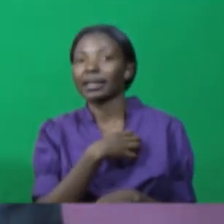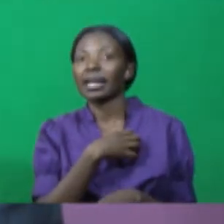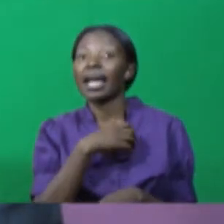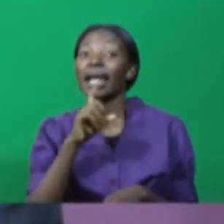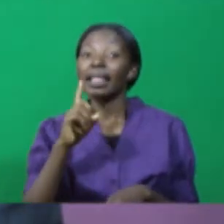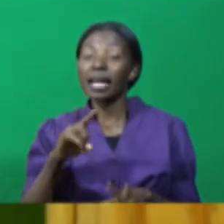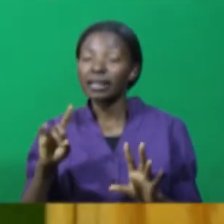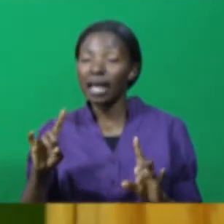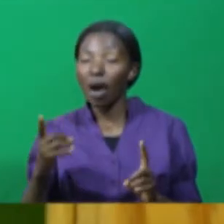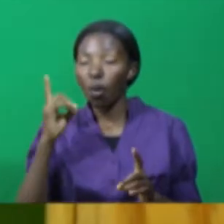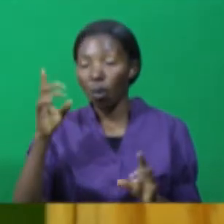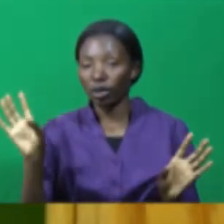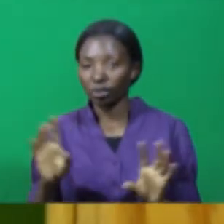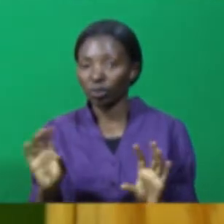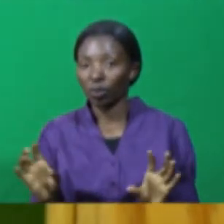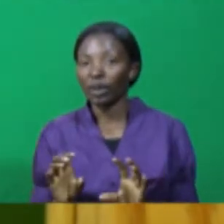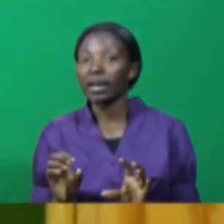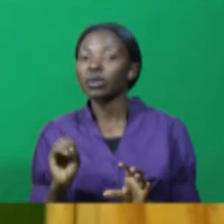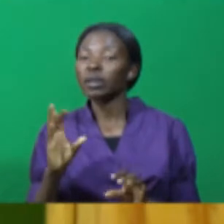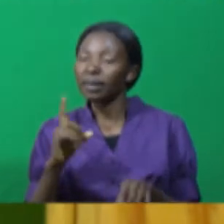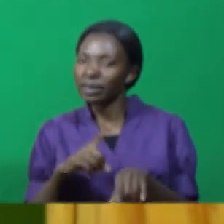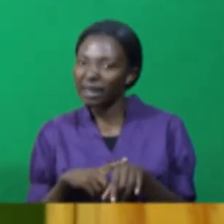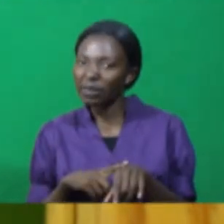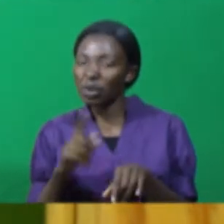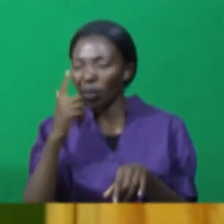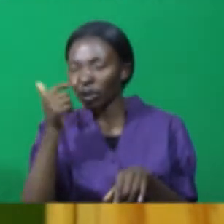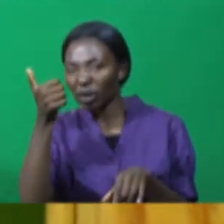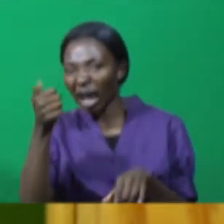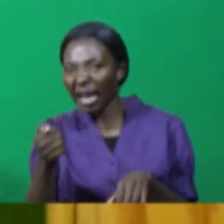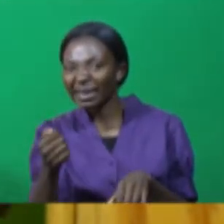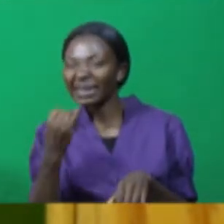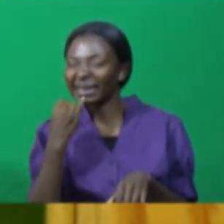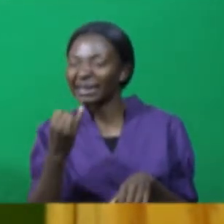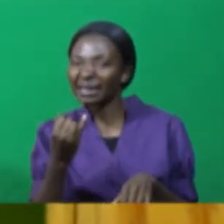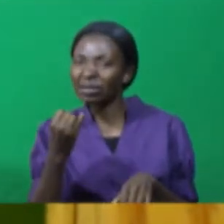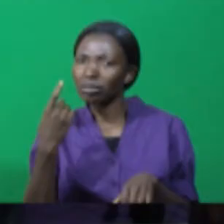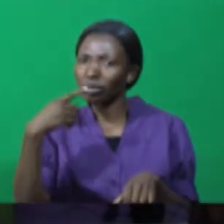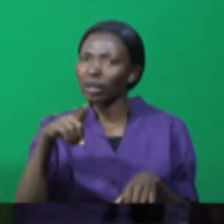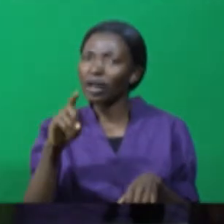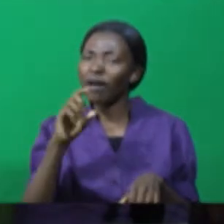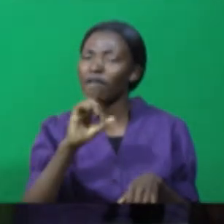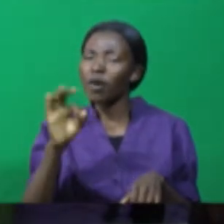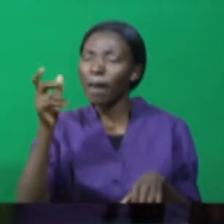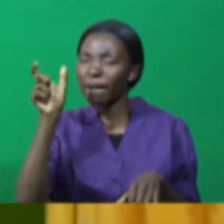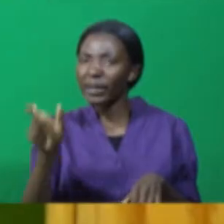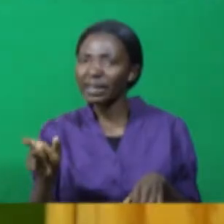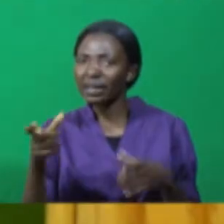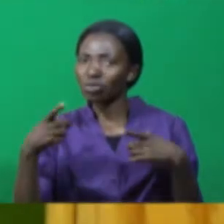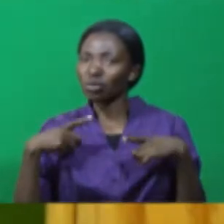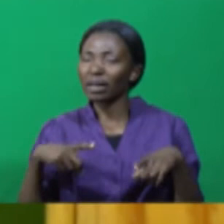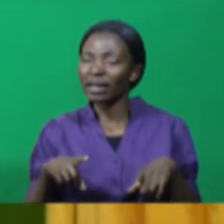Saka ndoka mukashandiro kanoita Mwari. Saka pepo paunenge uchimbobvunza pane zvimwe zvizvo, zviri possible here munhu angararame here? Munhu